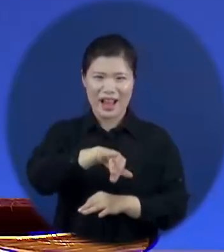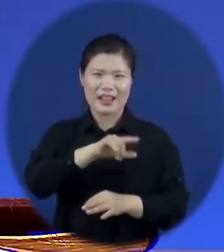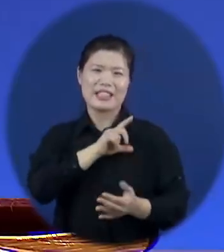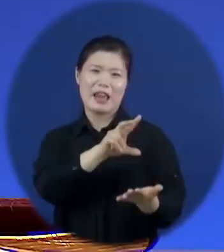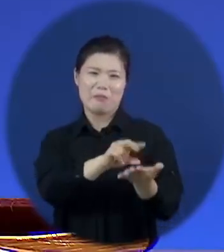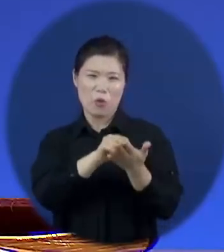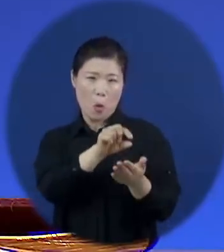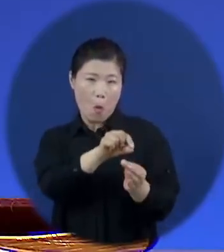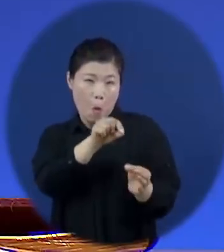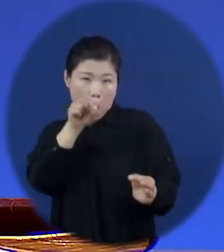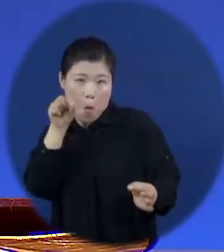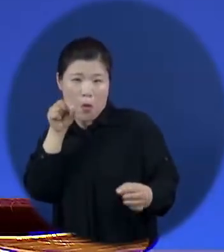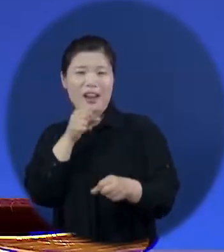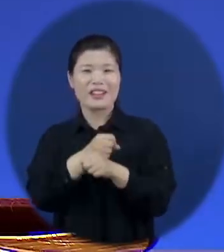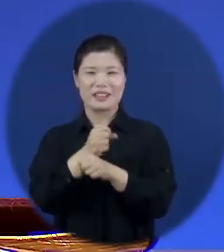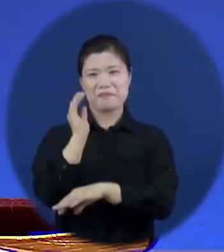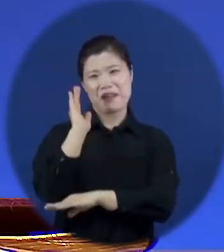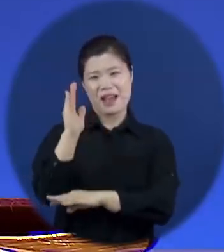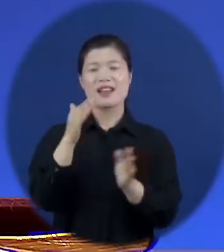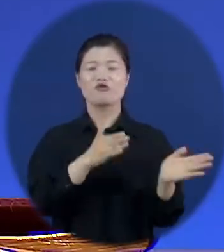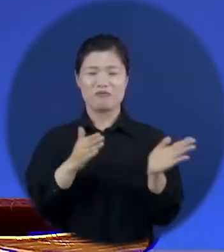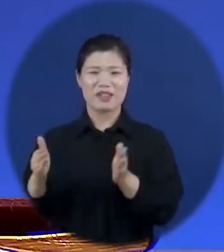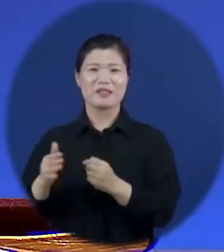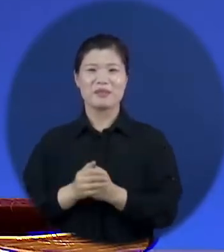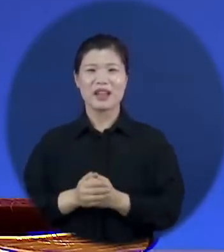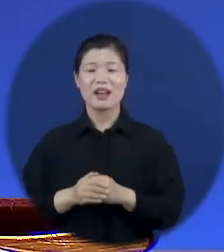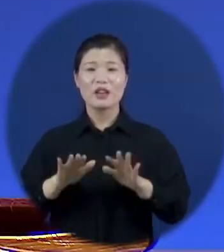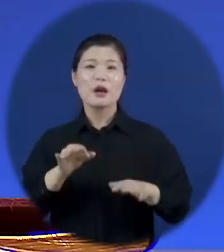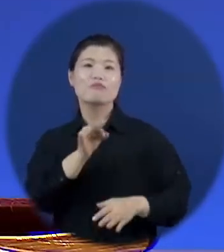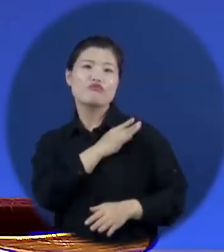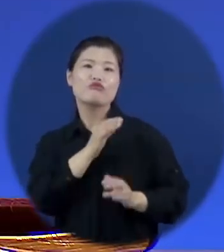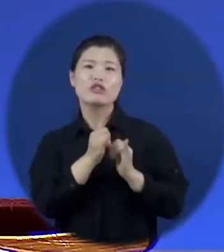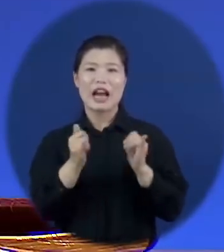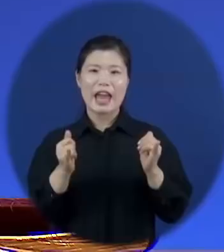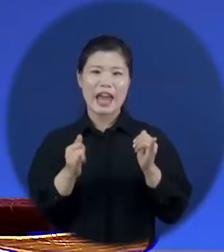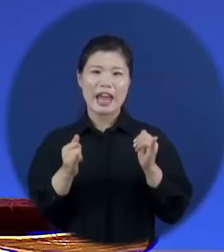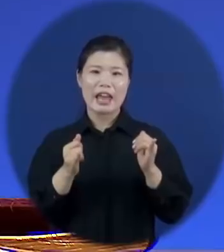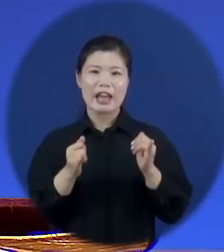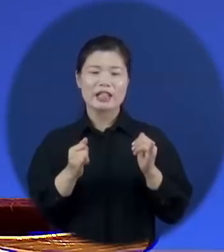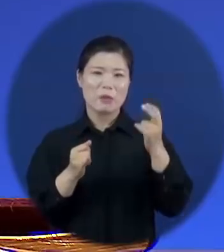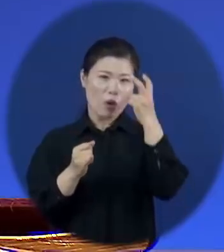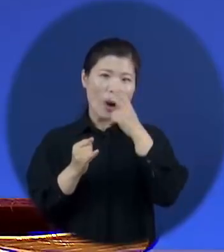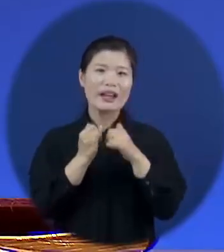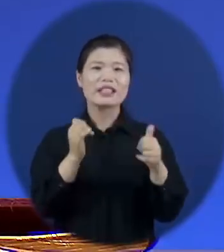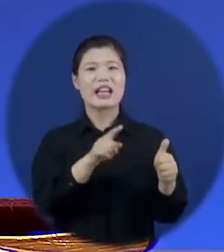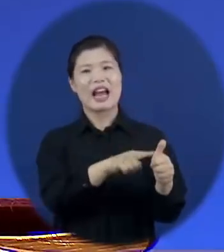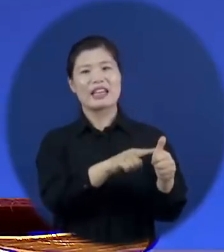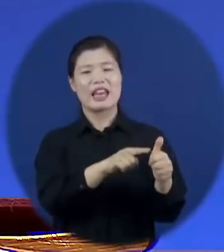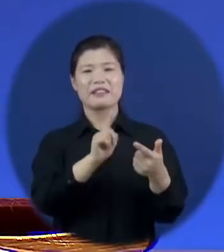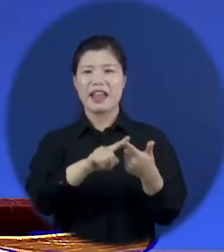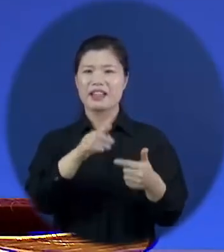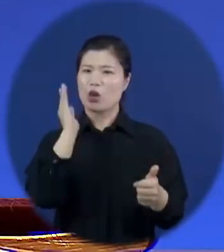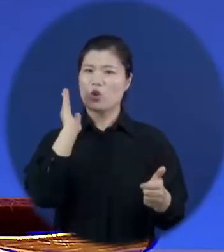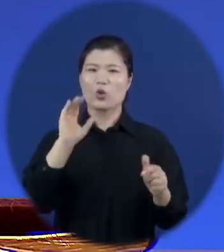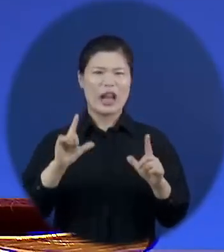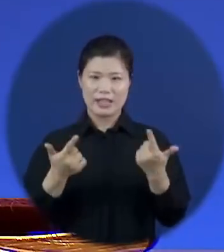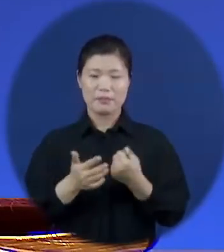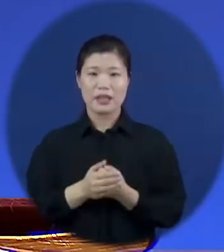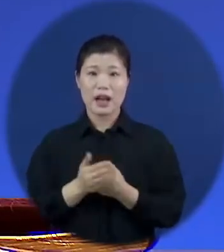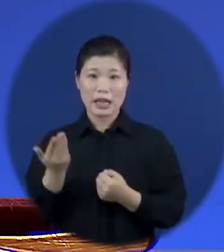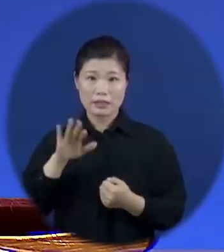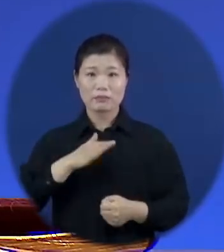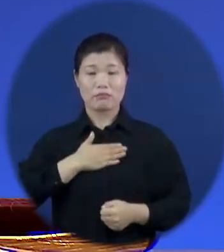끄집어내었습니다. 물론 저는 오늘 그 부자 관리에 관하여 설교하려는 것이 아닙니다. 그런데